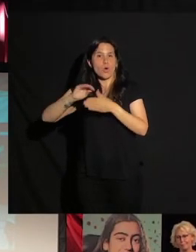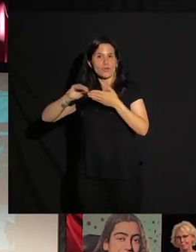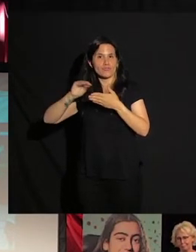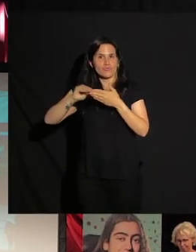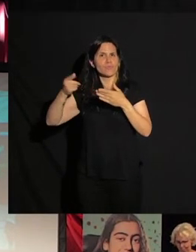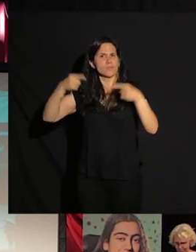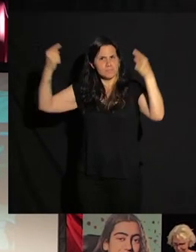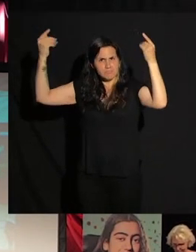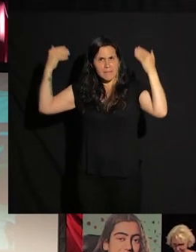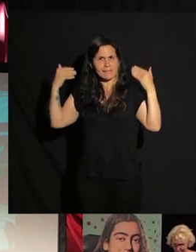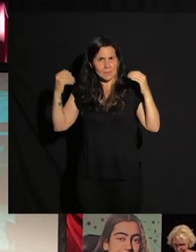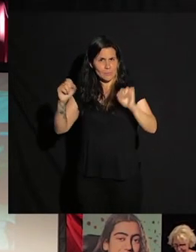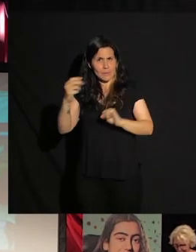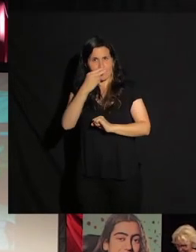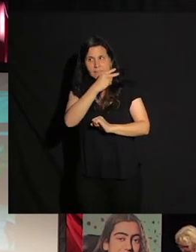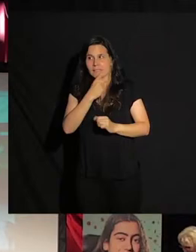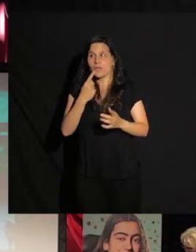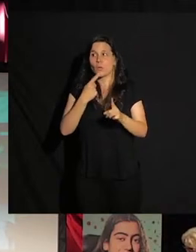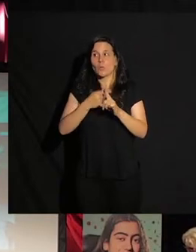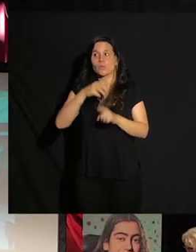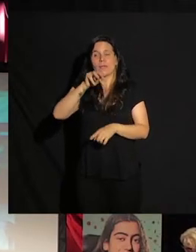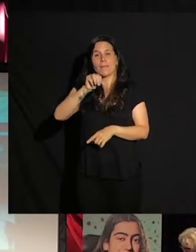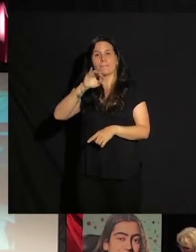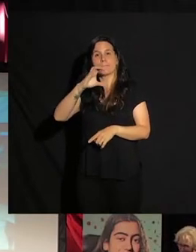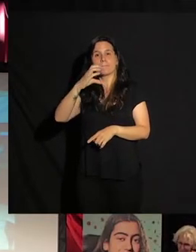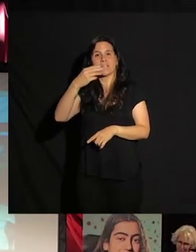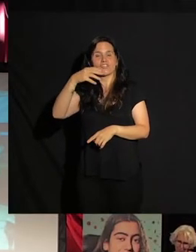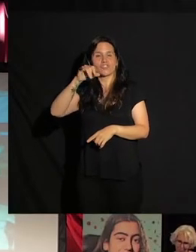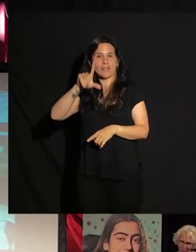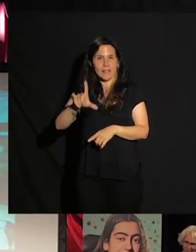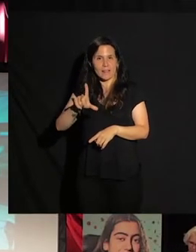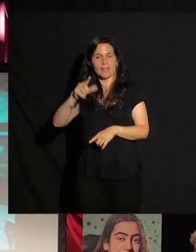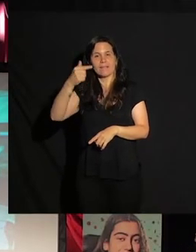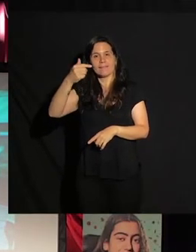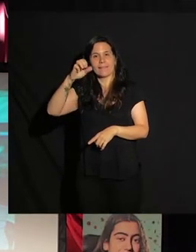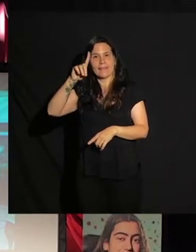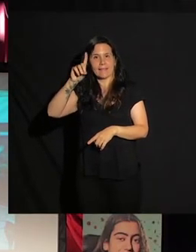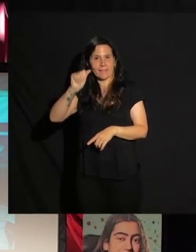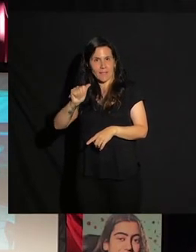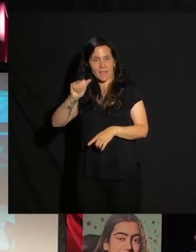jetzt seht, und Michelle, Teda, Bärbel,